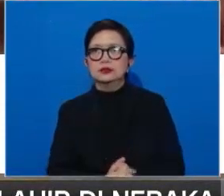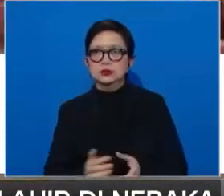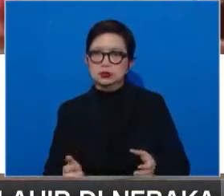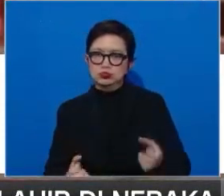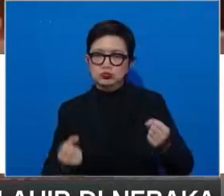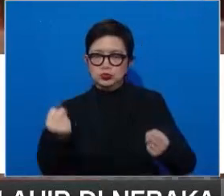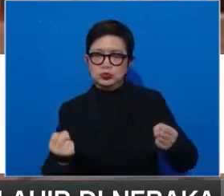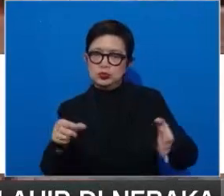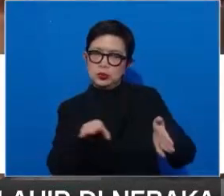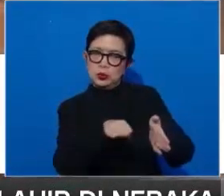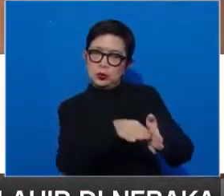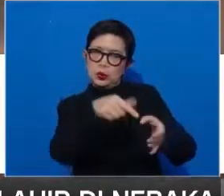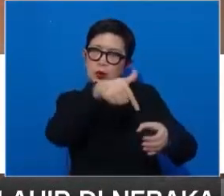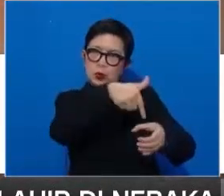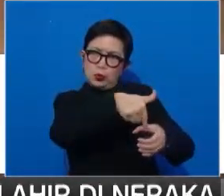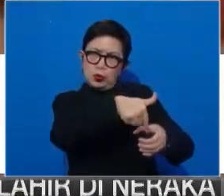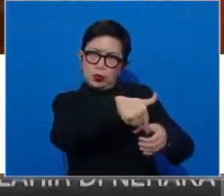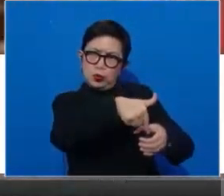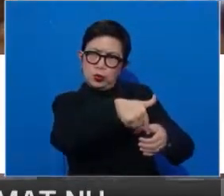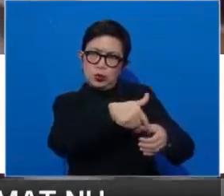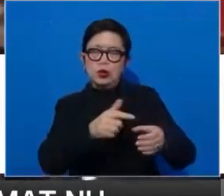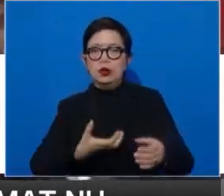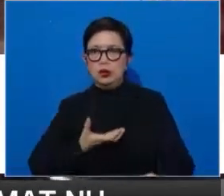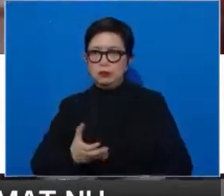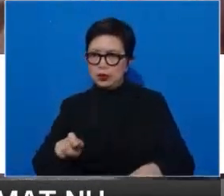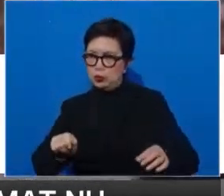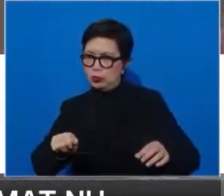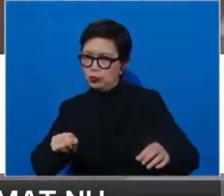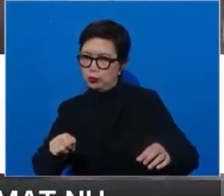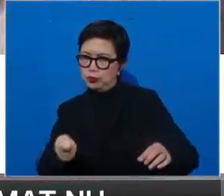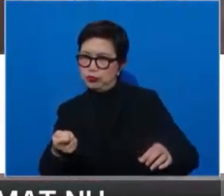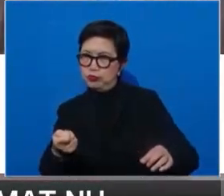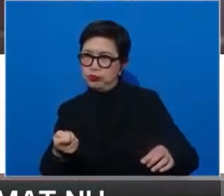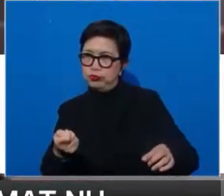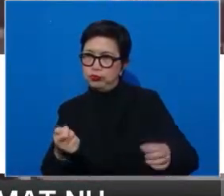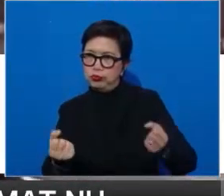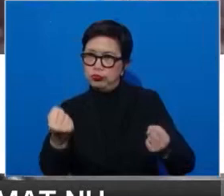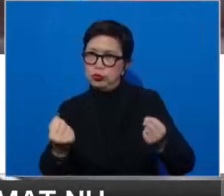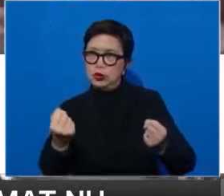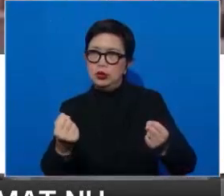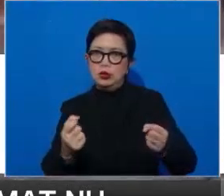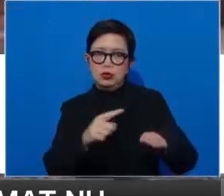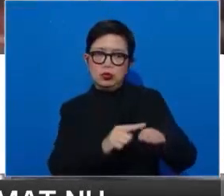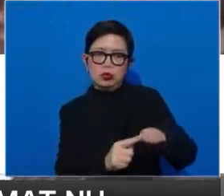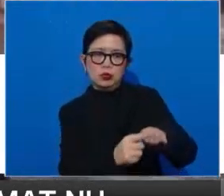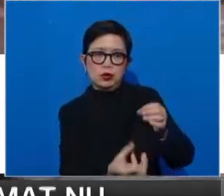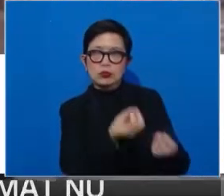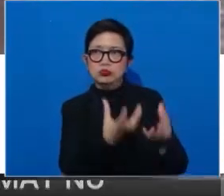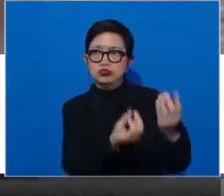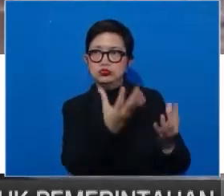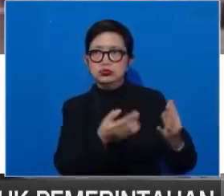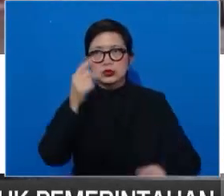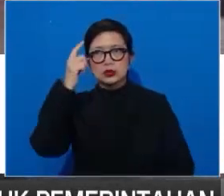bahan bakar. Saat hendak menyalakan mesin, mobil langsung mengeluarkan api. Diduga kebakaran